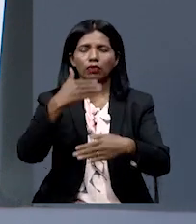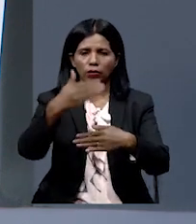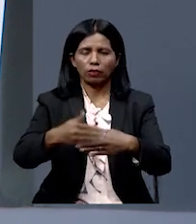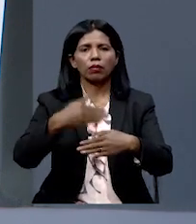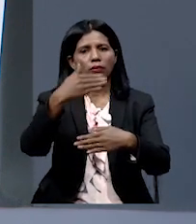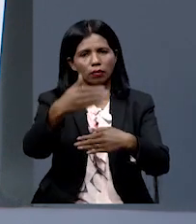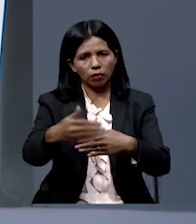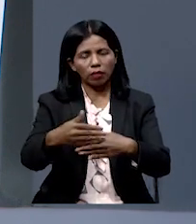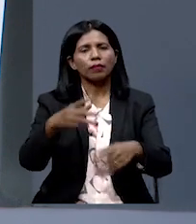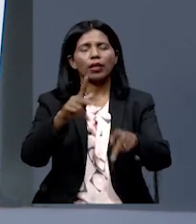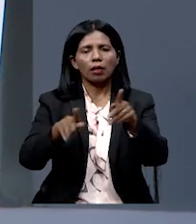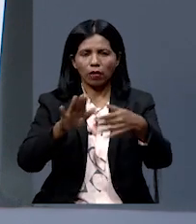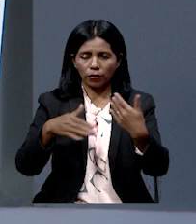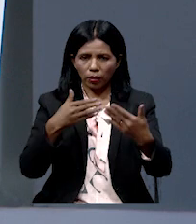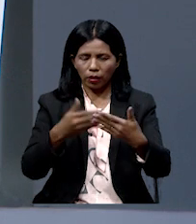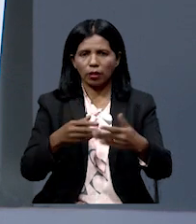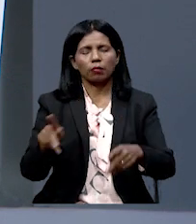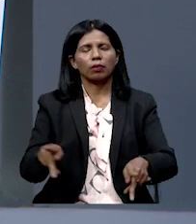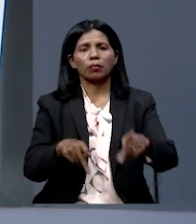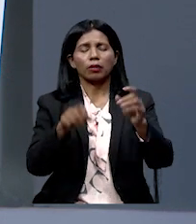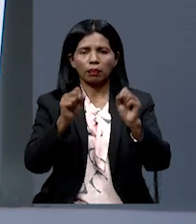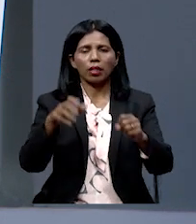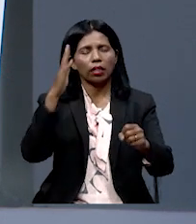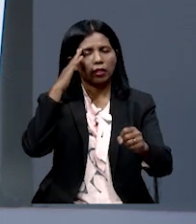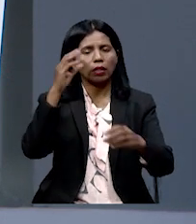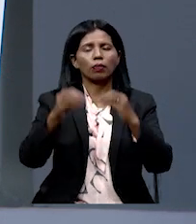sosiedade ita nia komunidade publiko bele hatene lutan kona